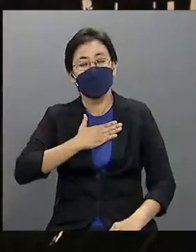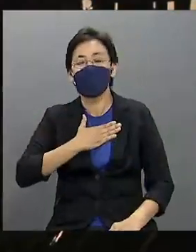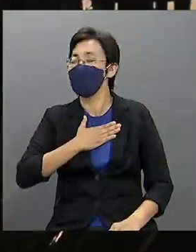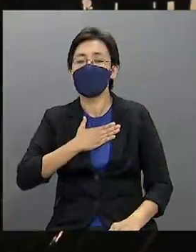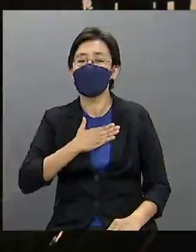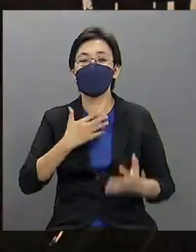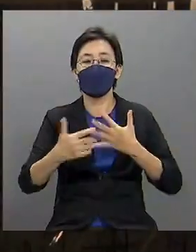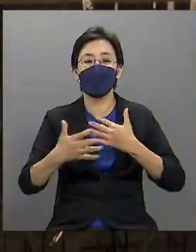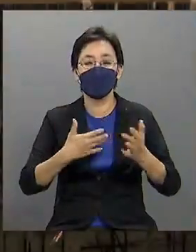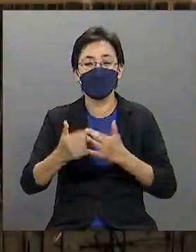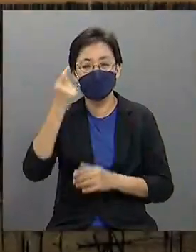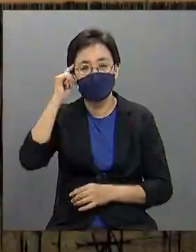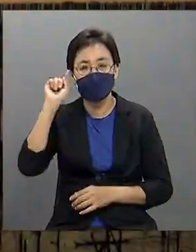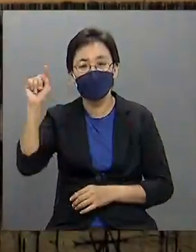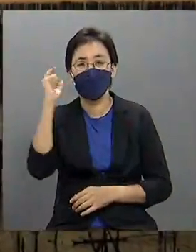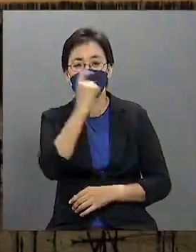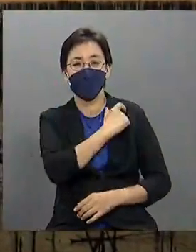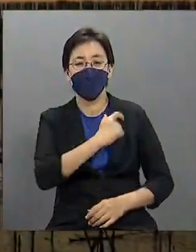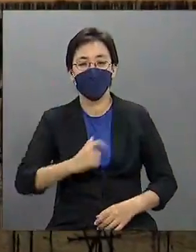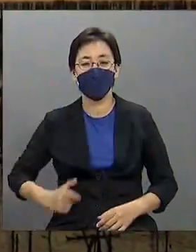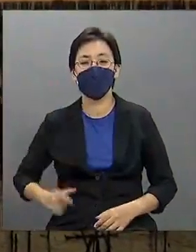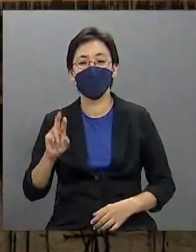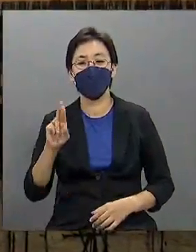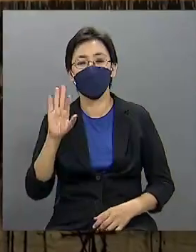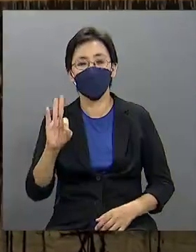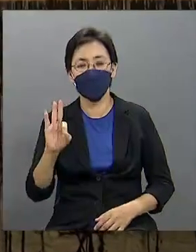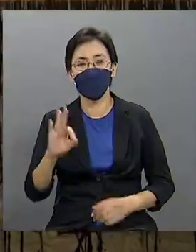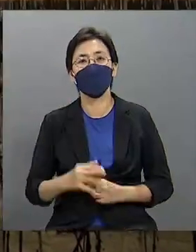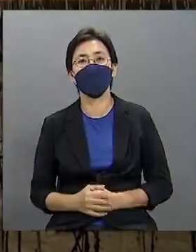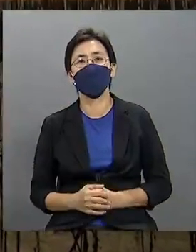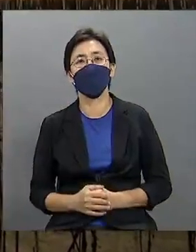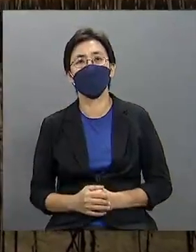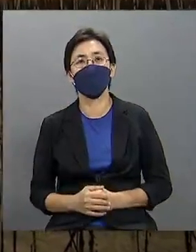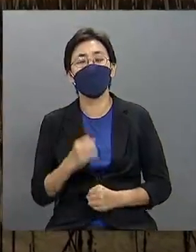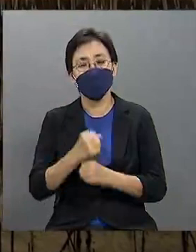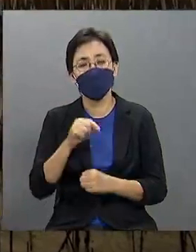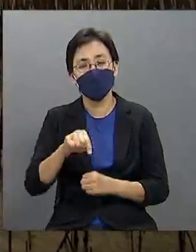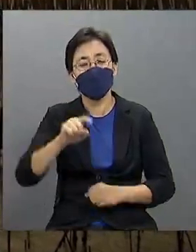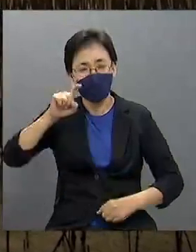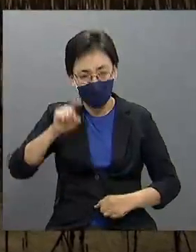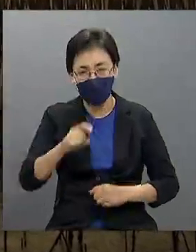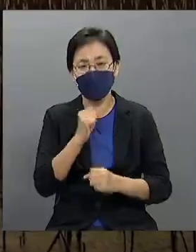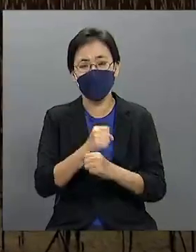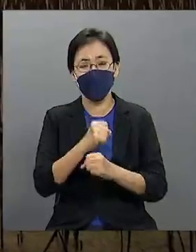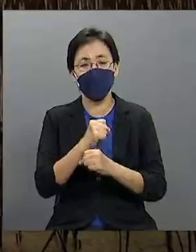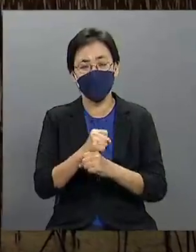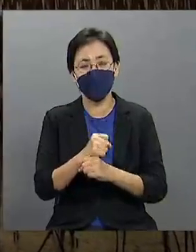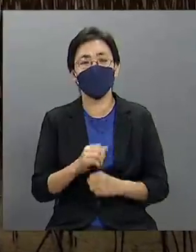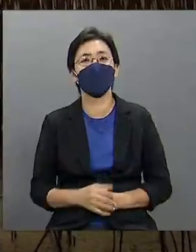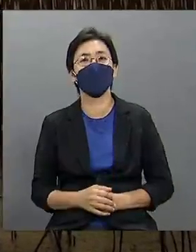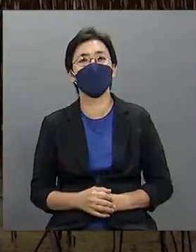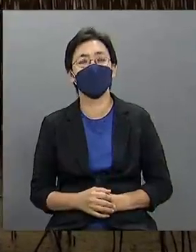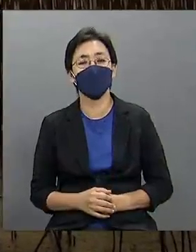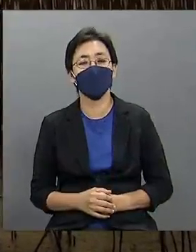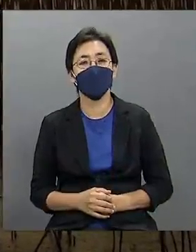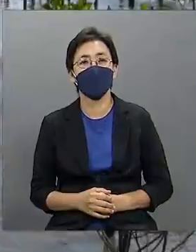ถพ่อองค์ท่านในหวงรัชการที่ 9งานนี้ ต้องทําให้ส้นไปด้วยกันคือท่านฝากเอา